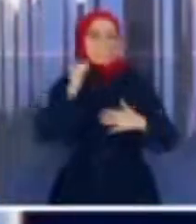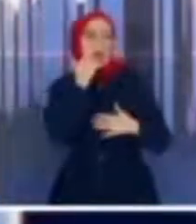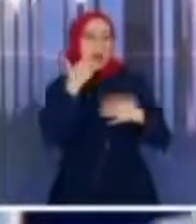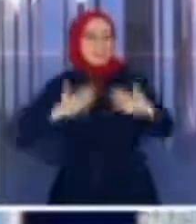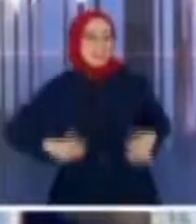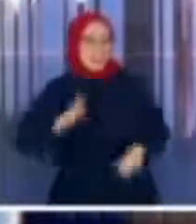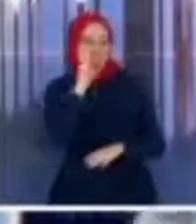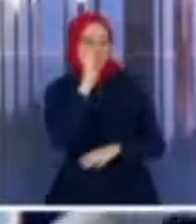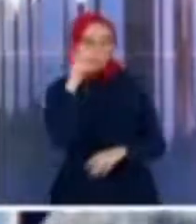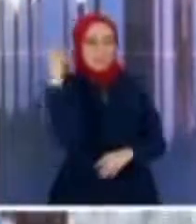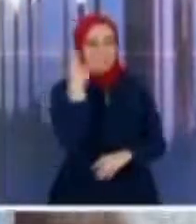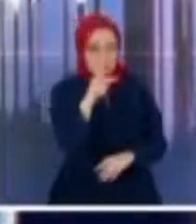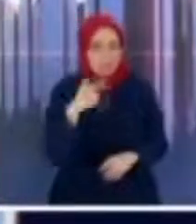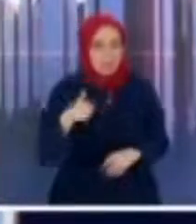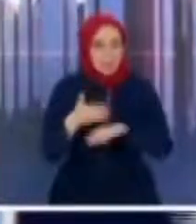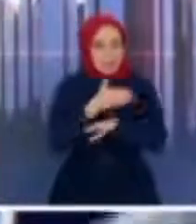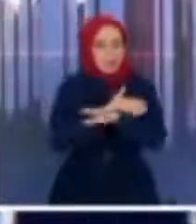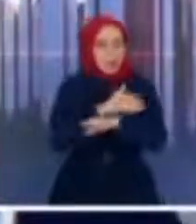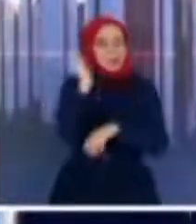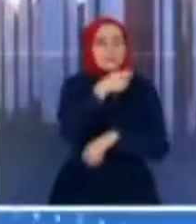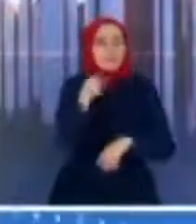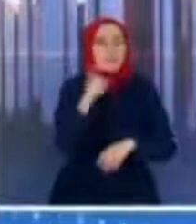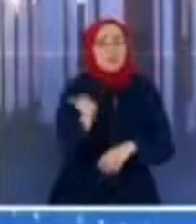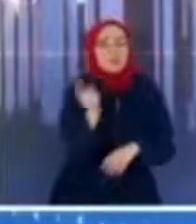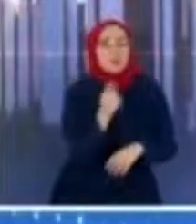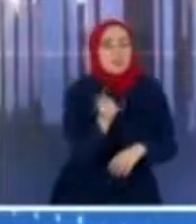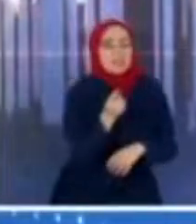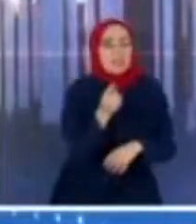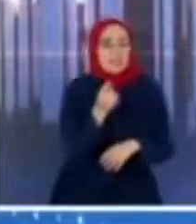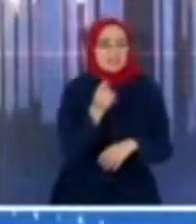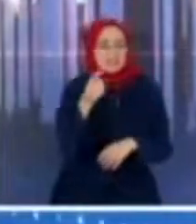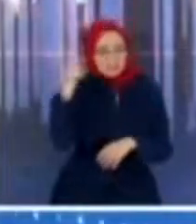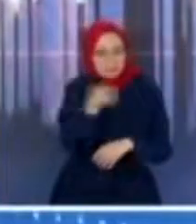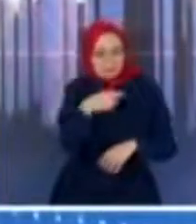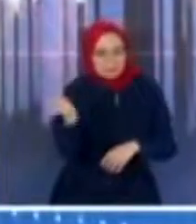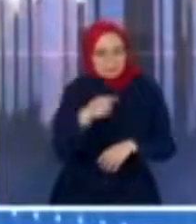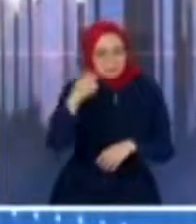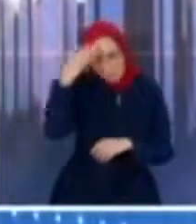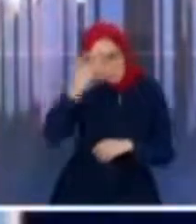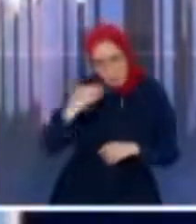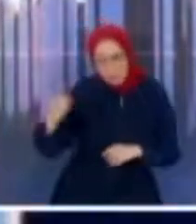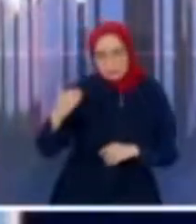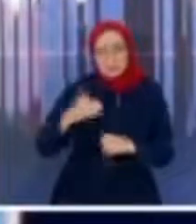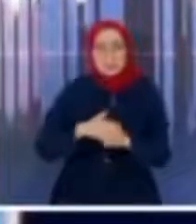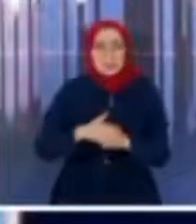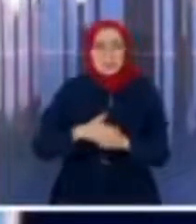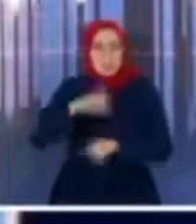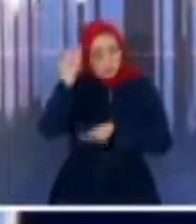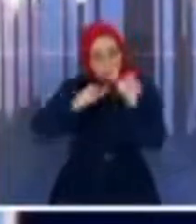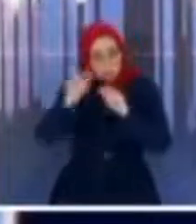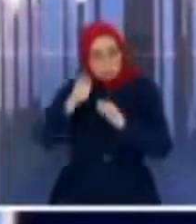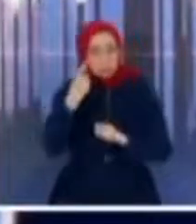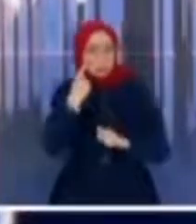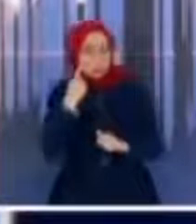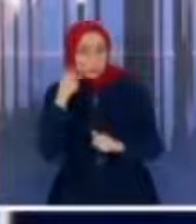فيلم ستار وورز اللي هو يلبسوا فيه حاجه تشبه للقشابيه في المنطقه هذيك. فبالتالي شوف انت يعني